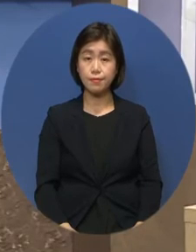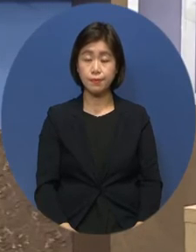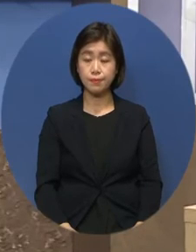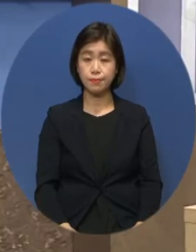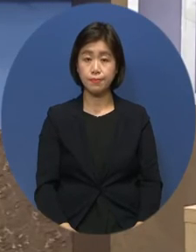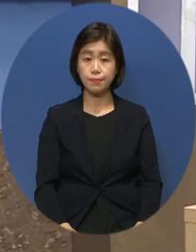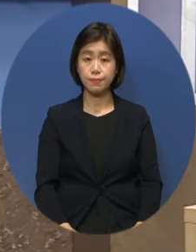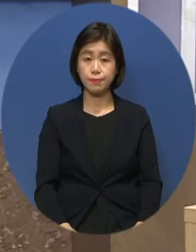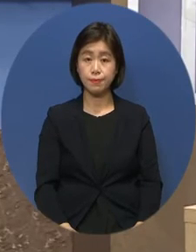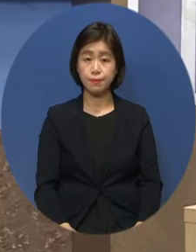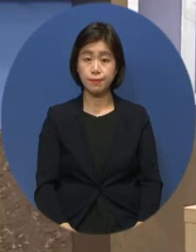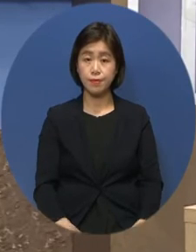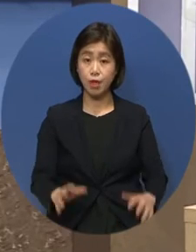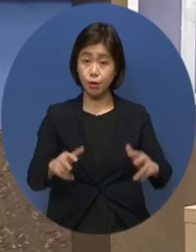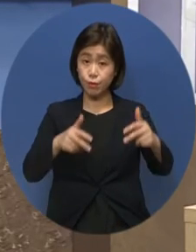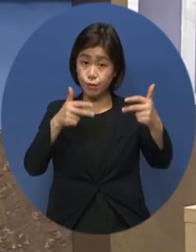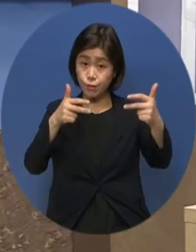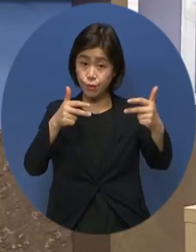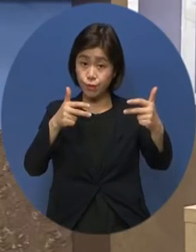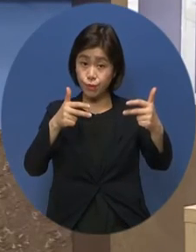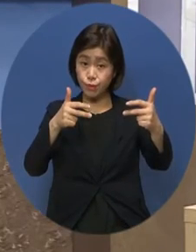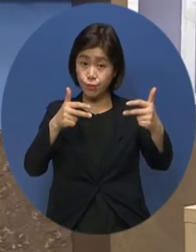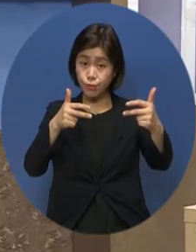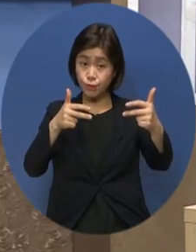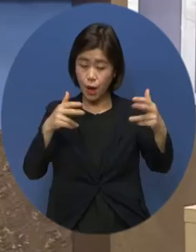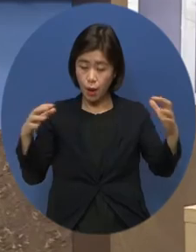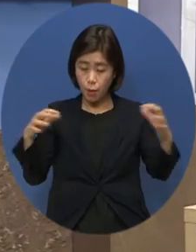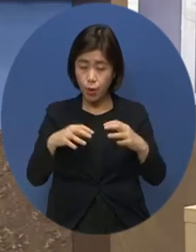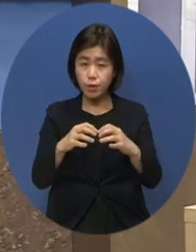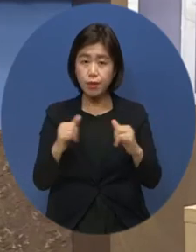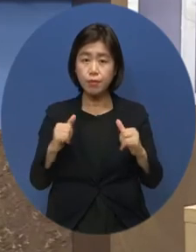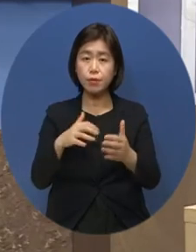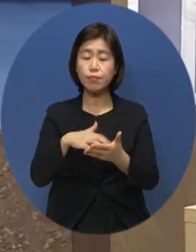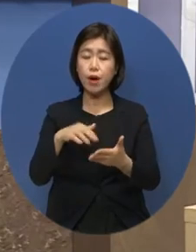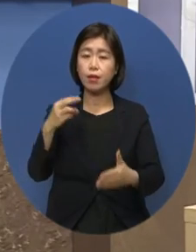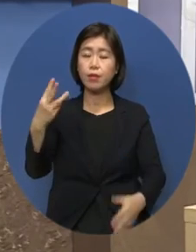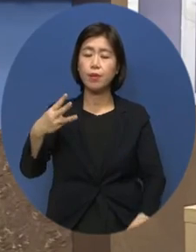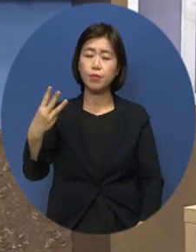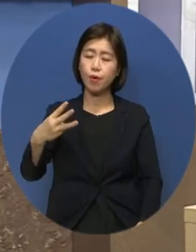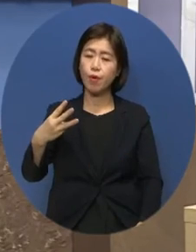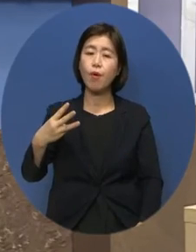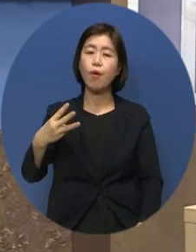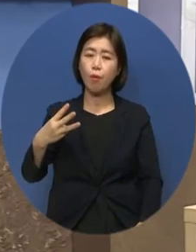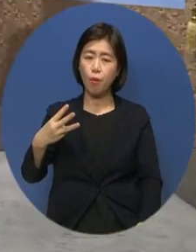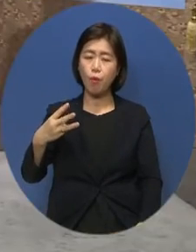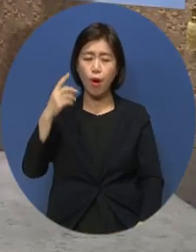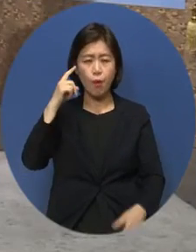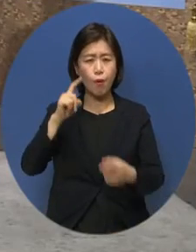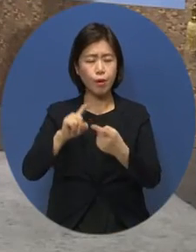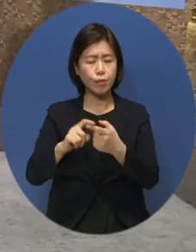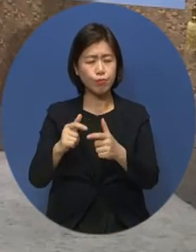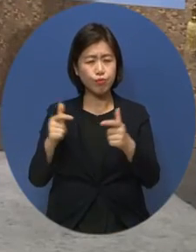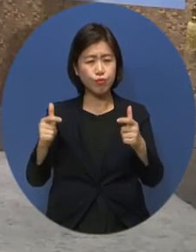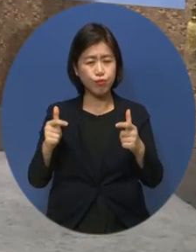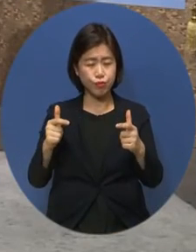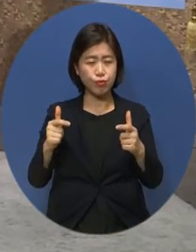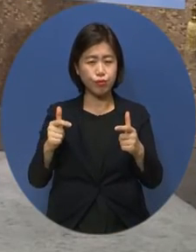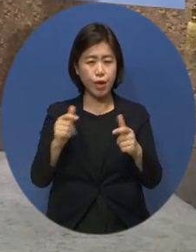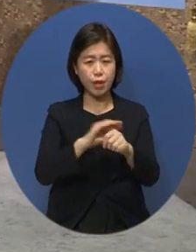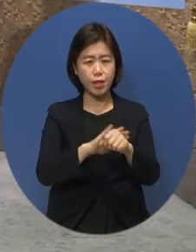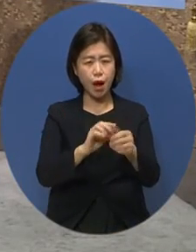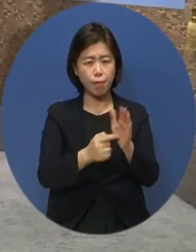주는 게 3000여명이 라는 그 숫자를 보면 그만큼 얼마나 관심이 있으신지 또 볼 수 있을 것 같은데 그럼 이